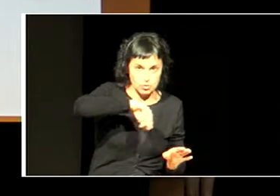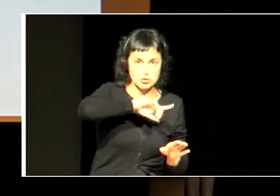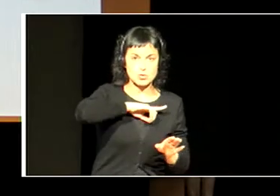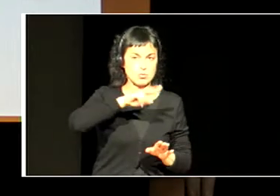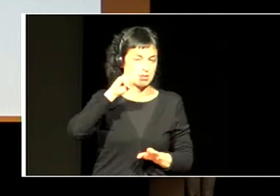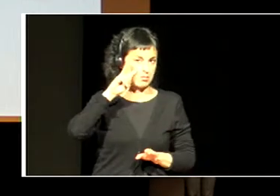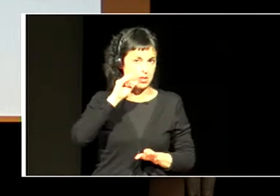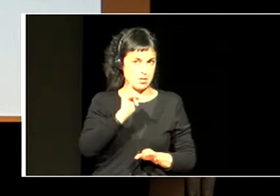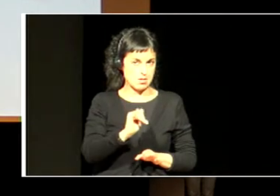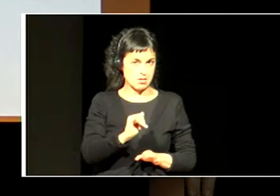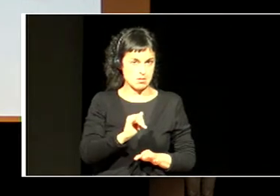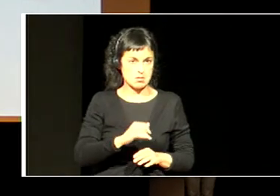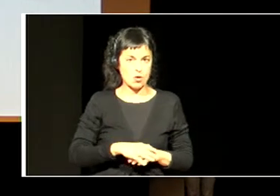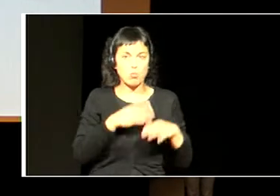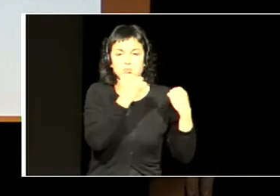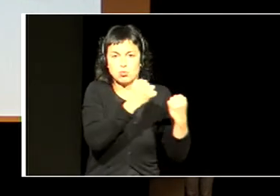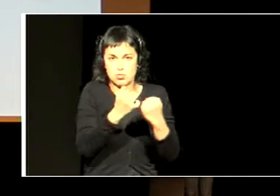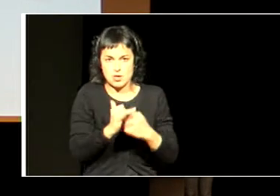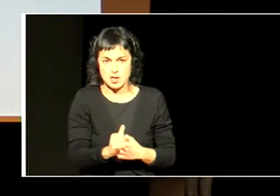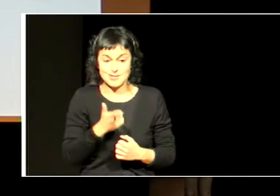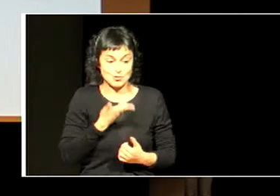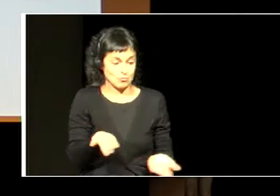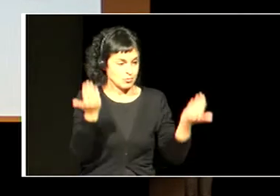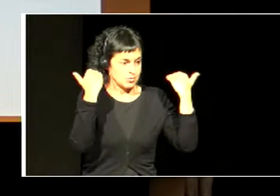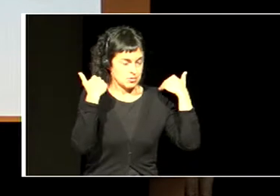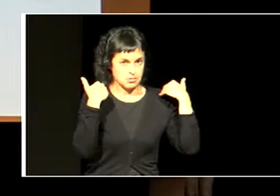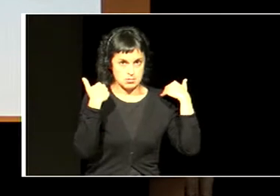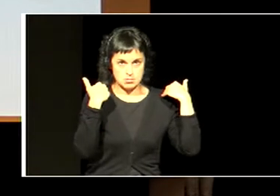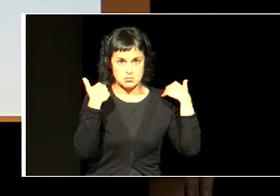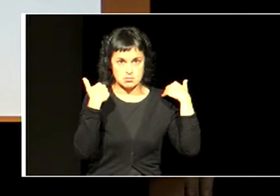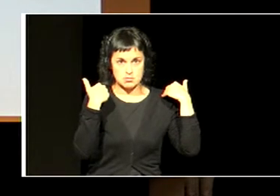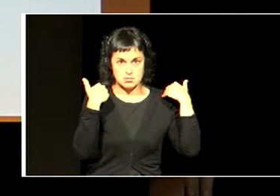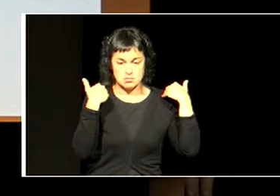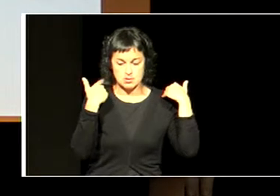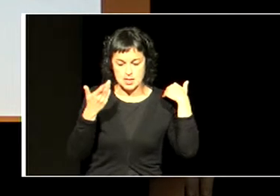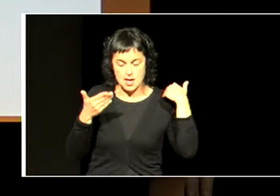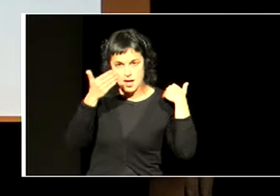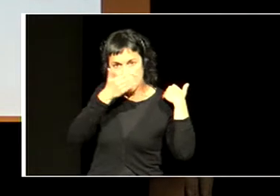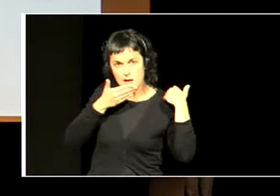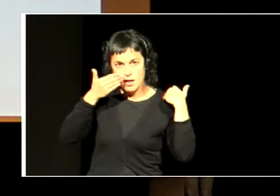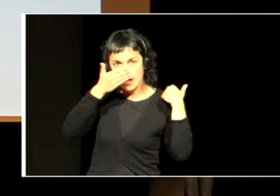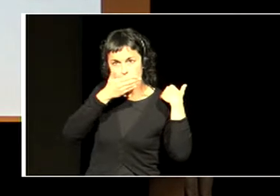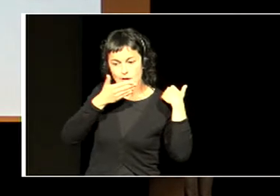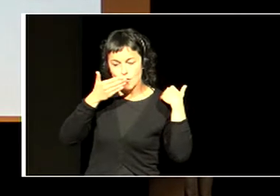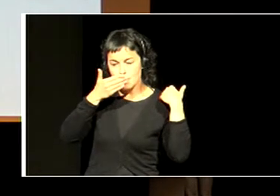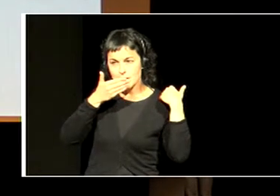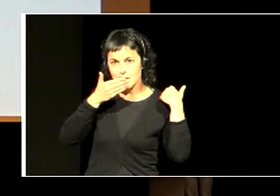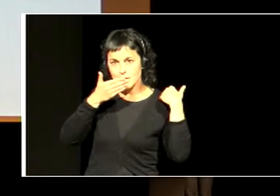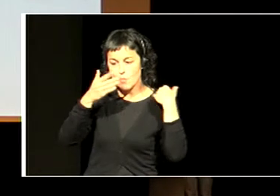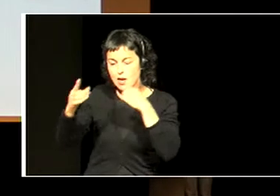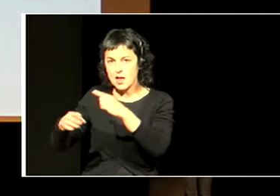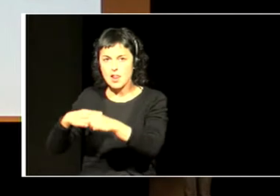guk ardura hori daukagu. Egitea ikastetzea modu batean, familiak,